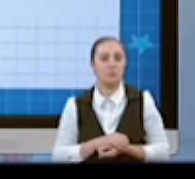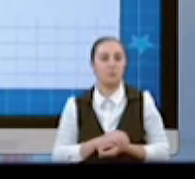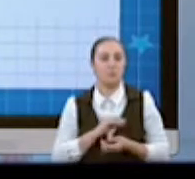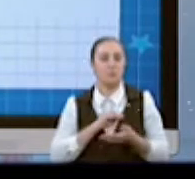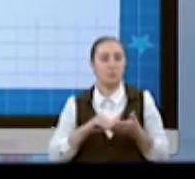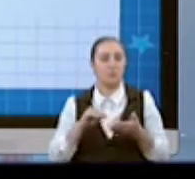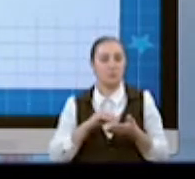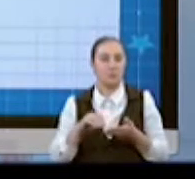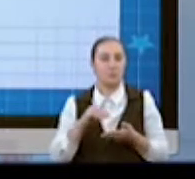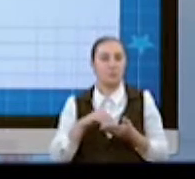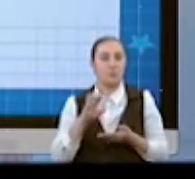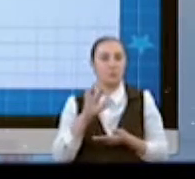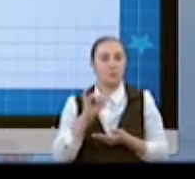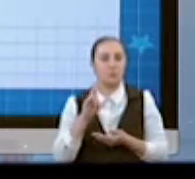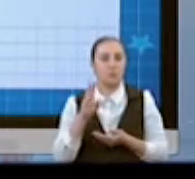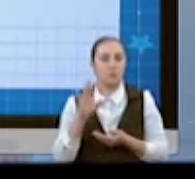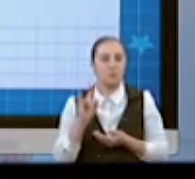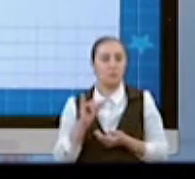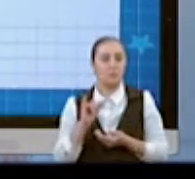Записали букву.